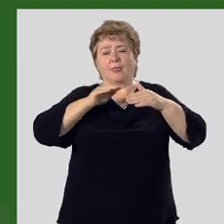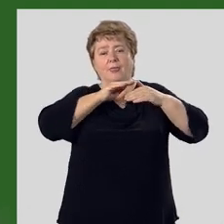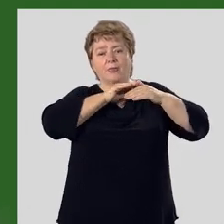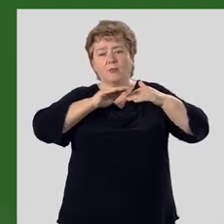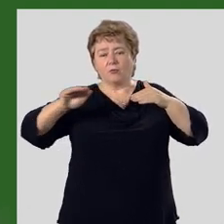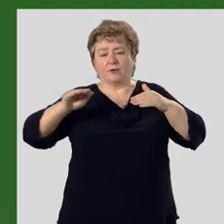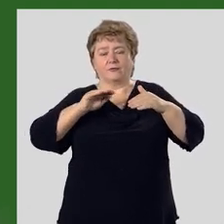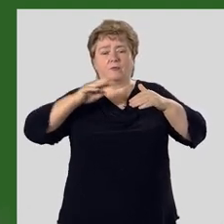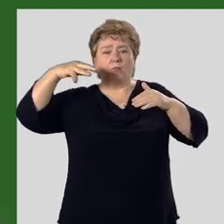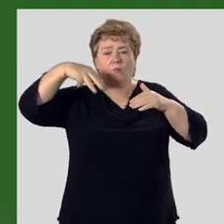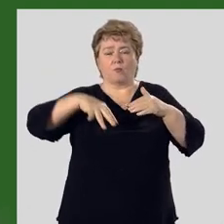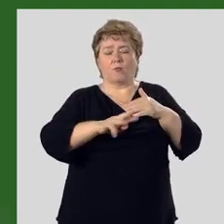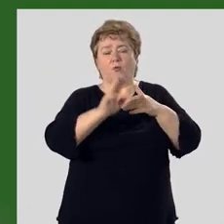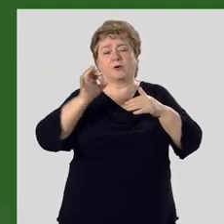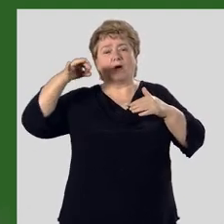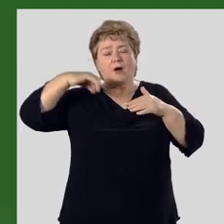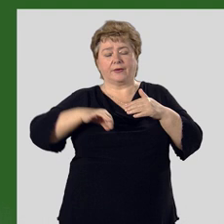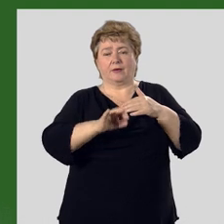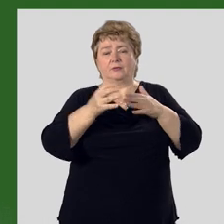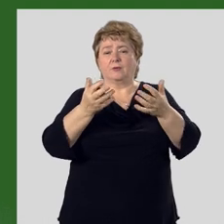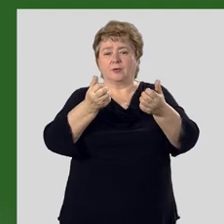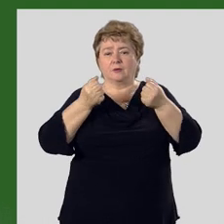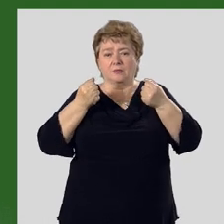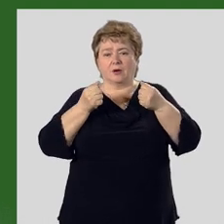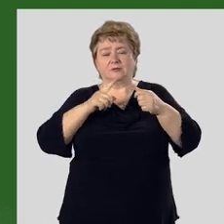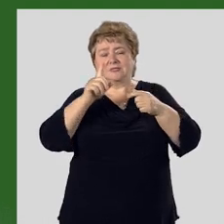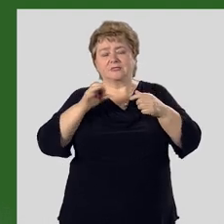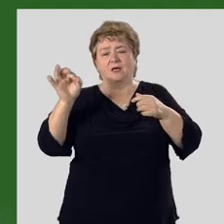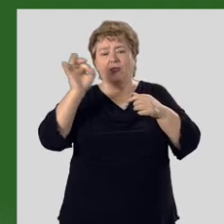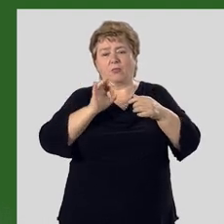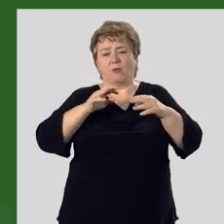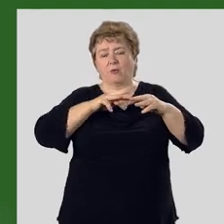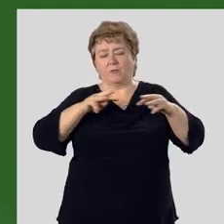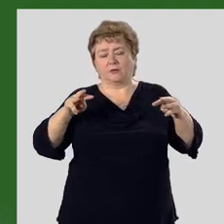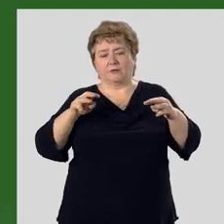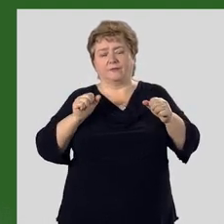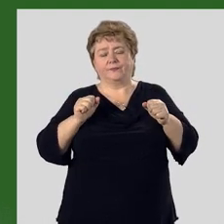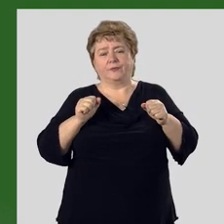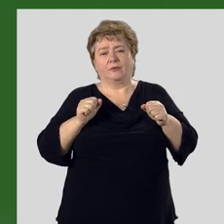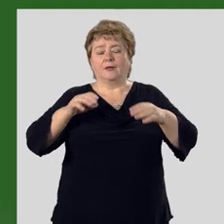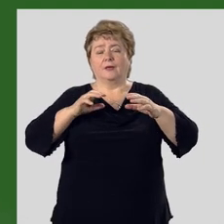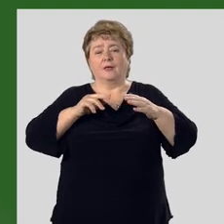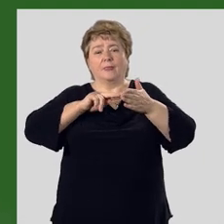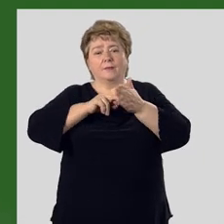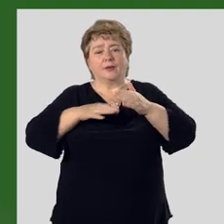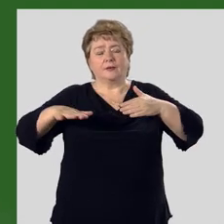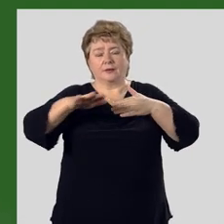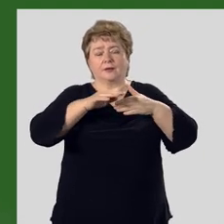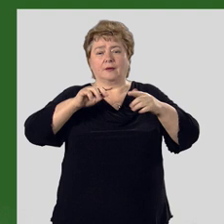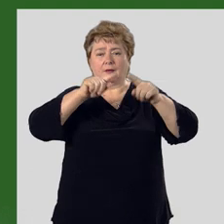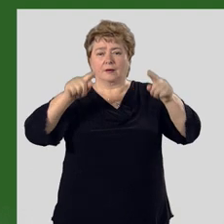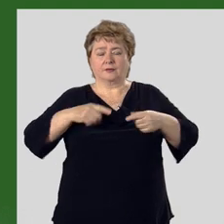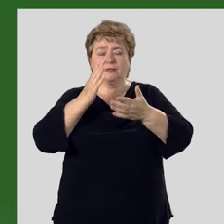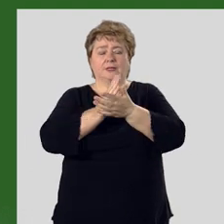моря. Уровень моря-океана принимается за 0 метров. На плане местности и